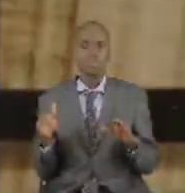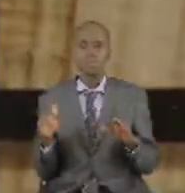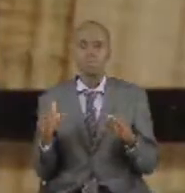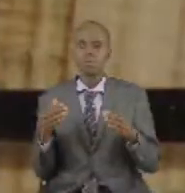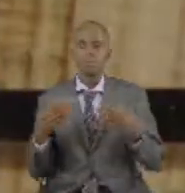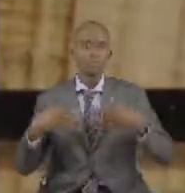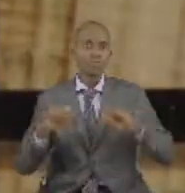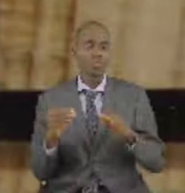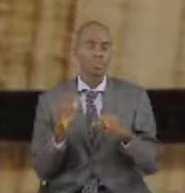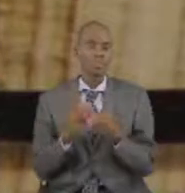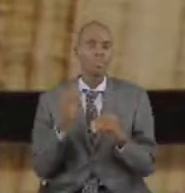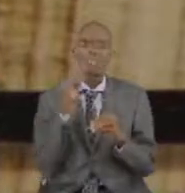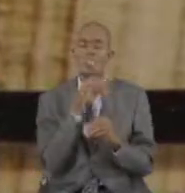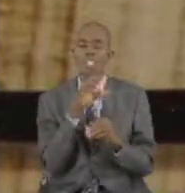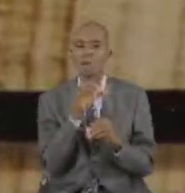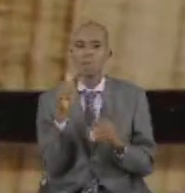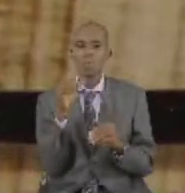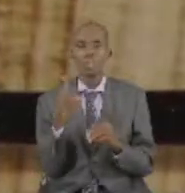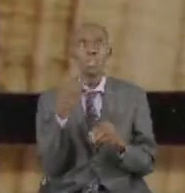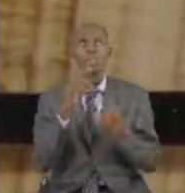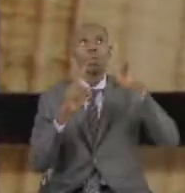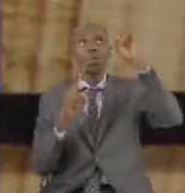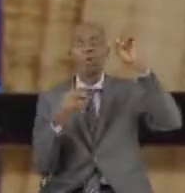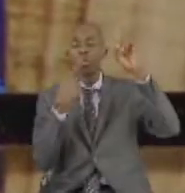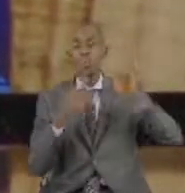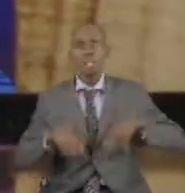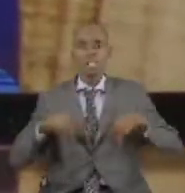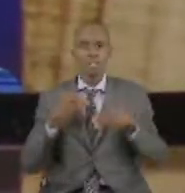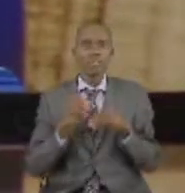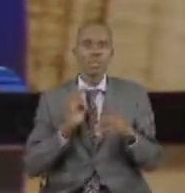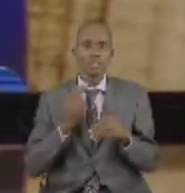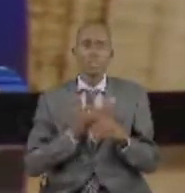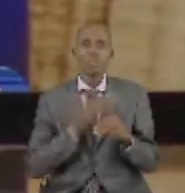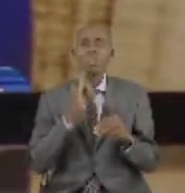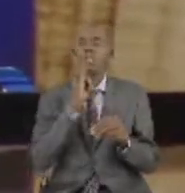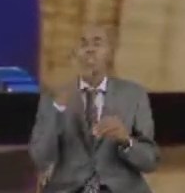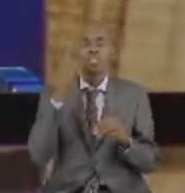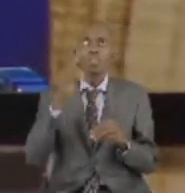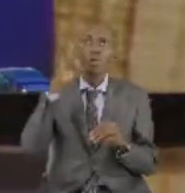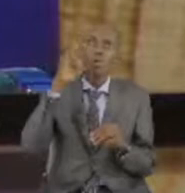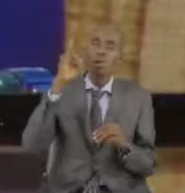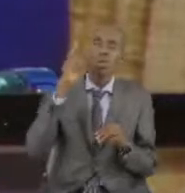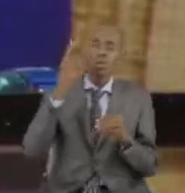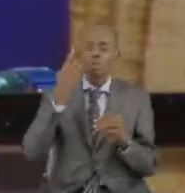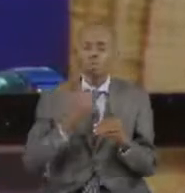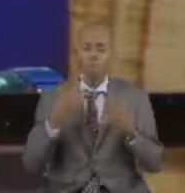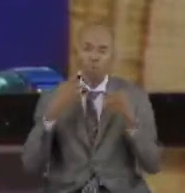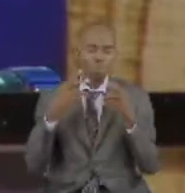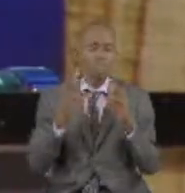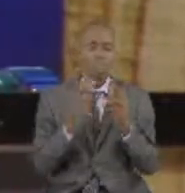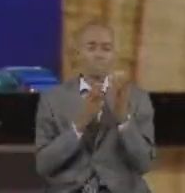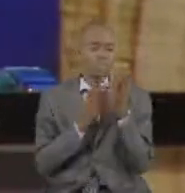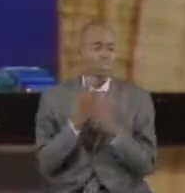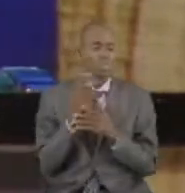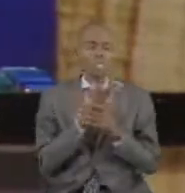pour nous ne remarquons parlement sauf celui qui vit à nous est le chemin la vérité et la vie